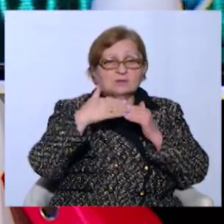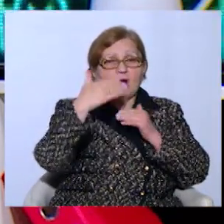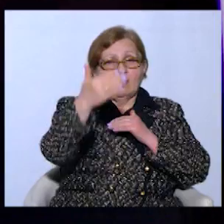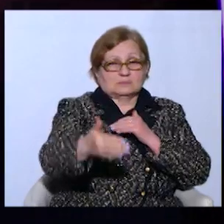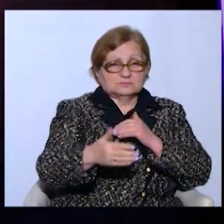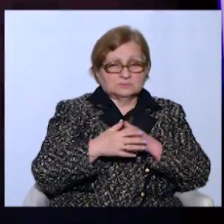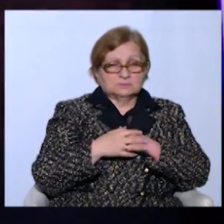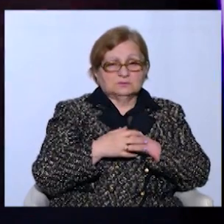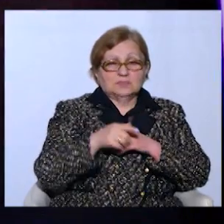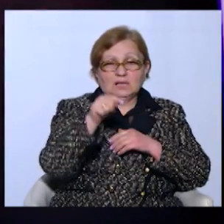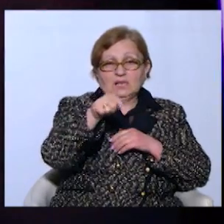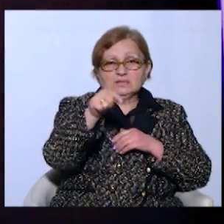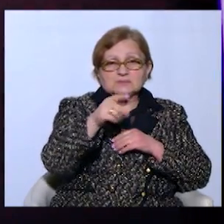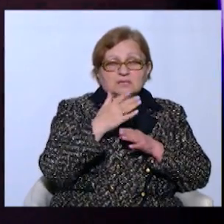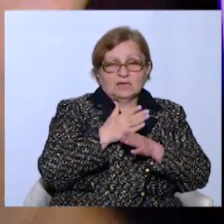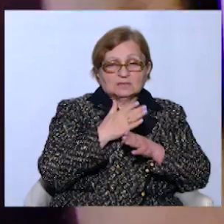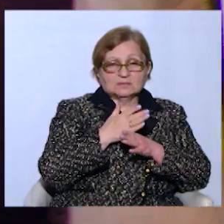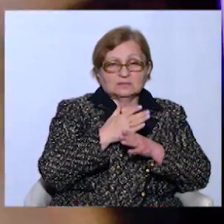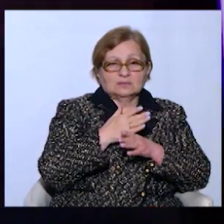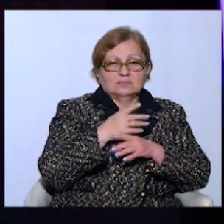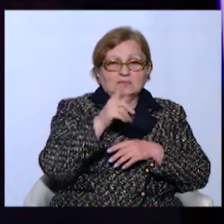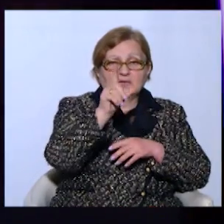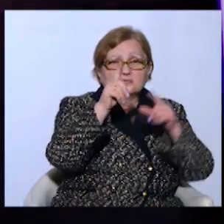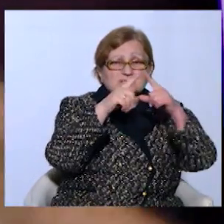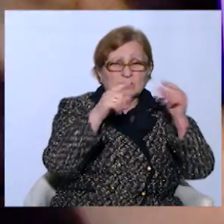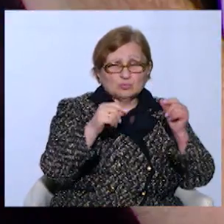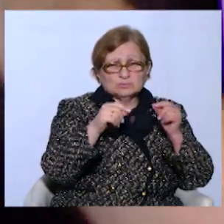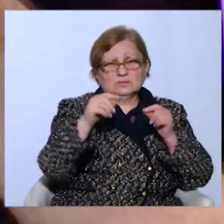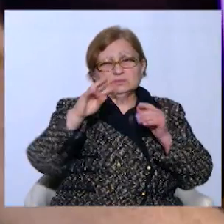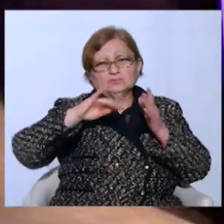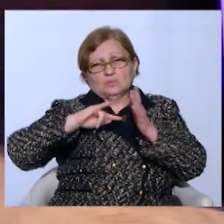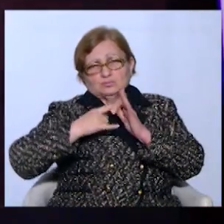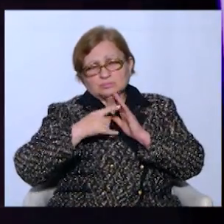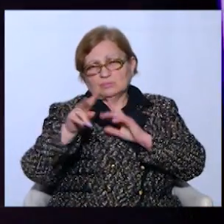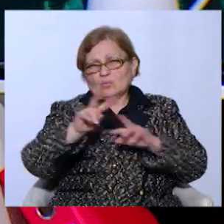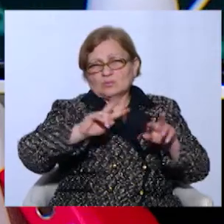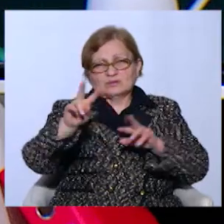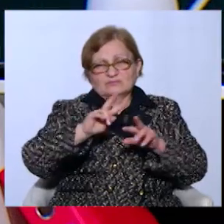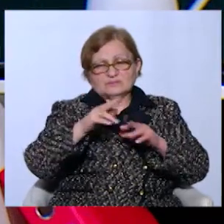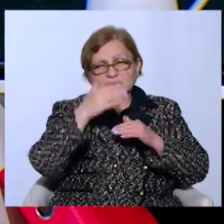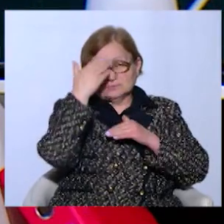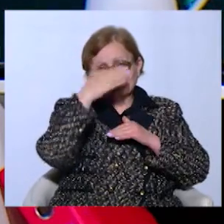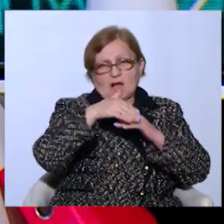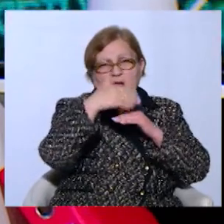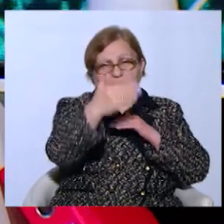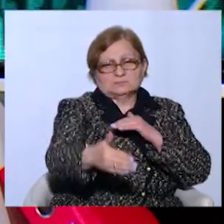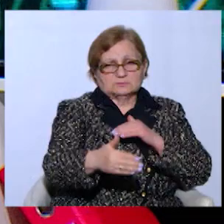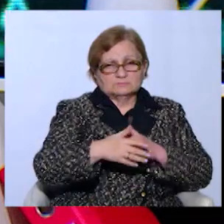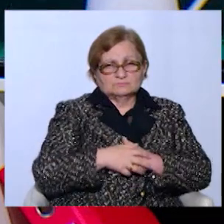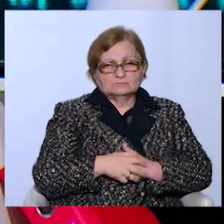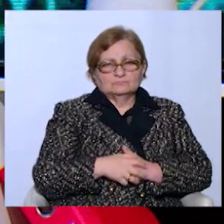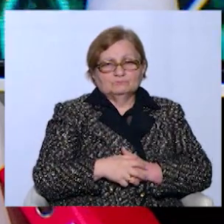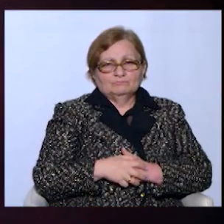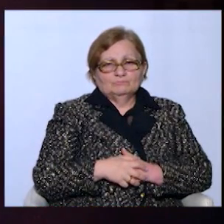ეს ვარსკვლავი კი არის როგორც სამ კუთხედის, ისე ოთხ კუთხედის გარეარეში. აი